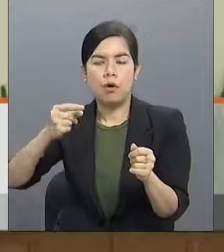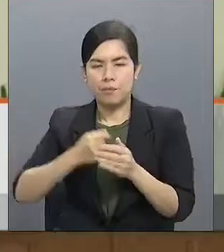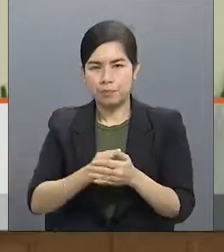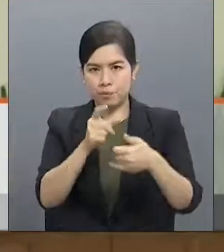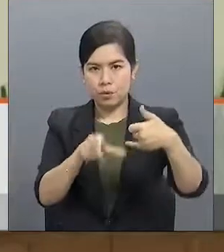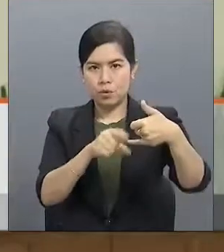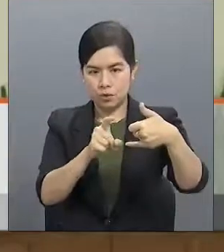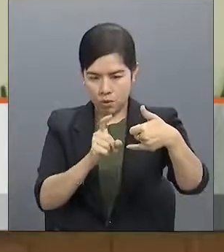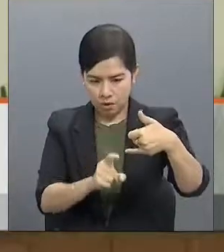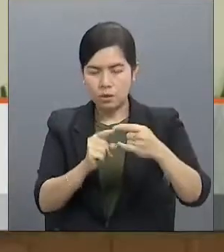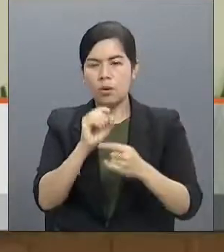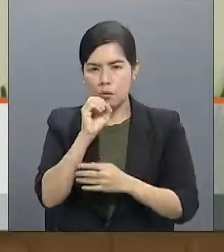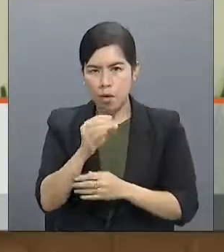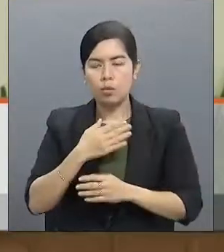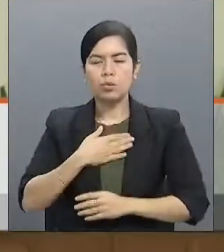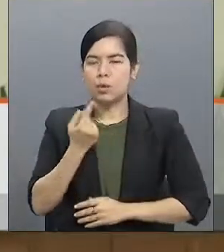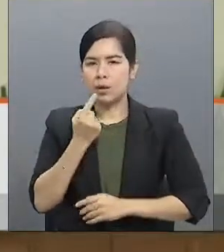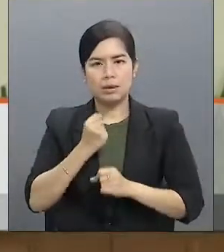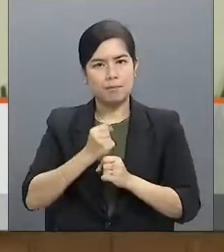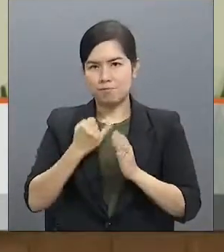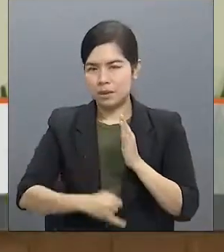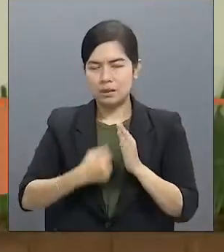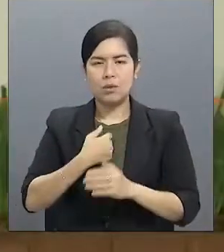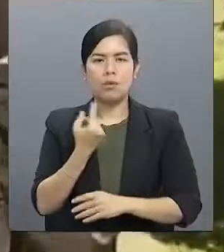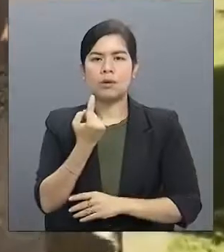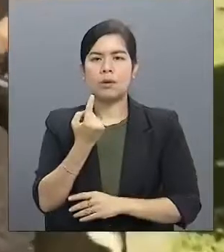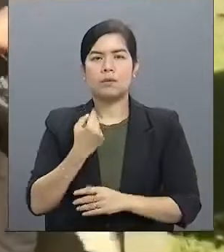ารับสารภาพว่าก่อเหตุครั้งนี้เพียงคนเดียวครับ